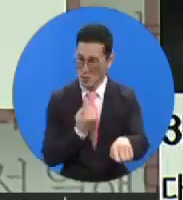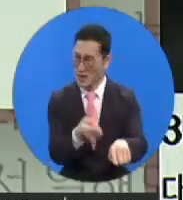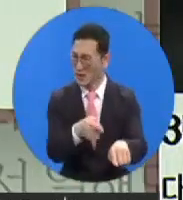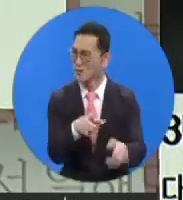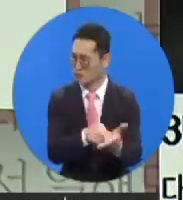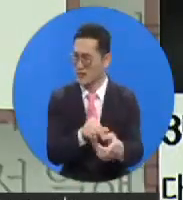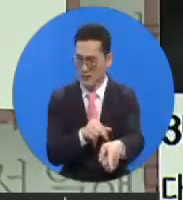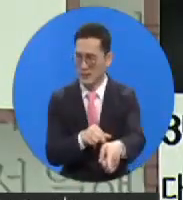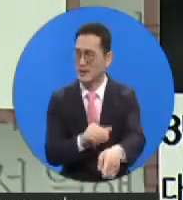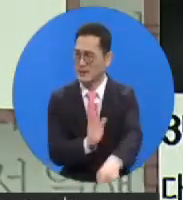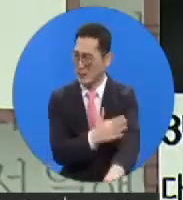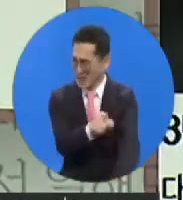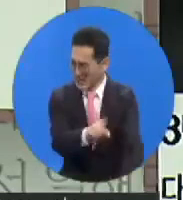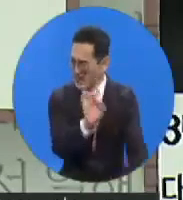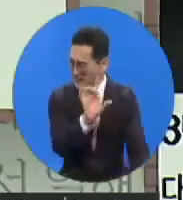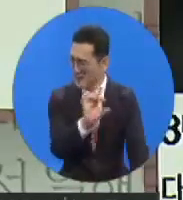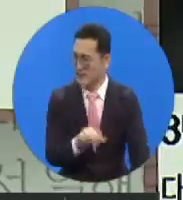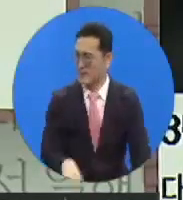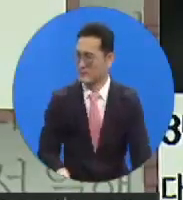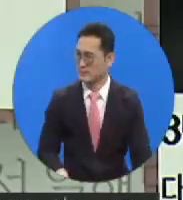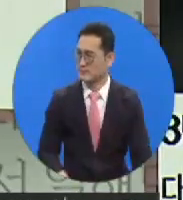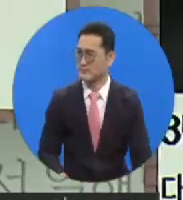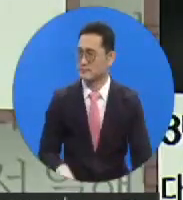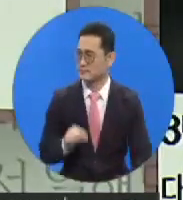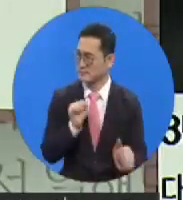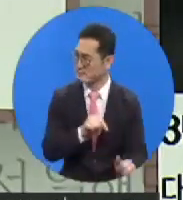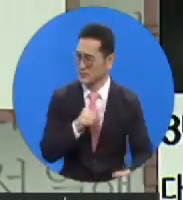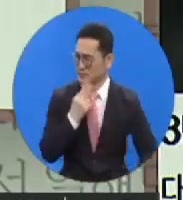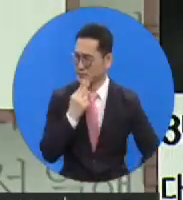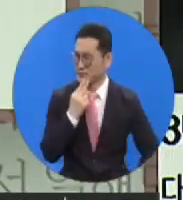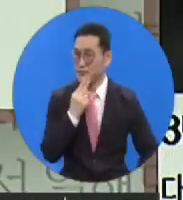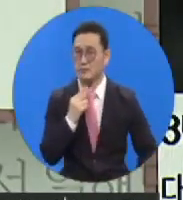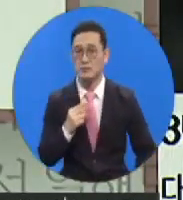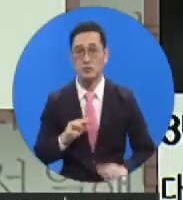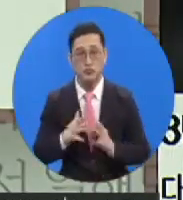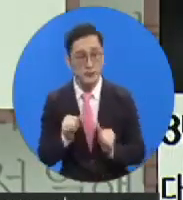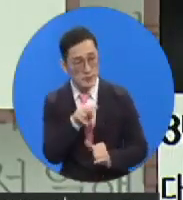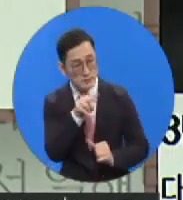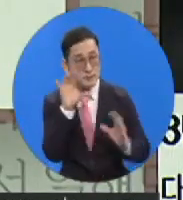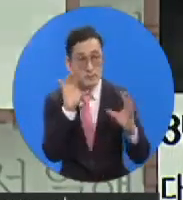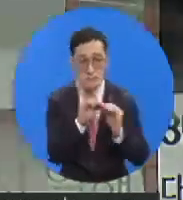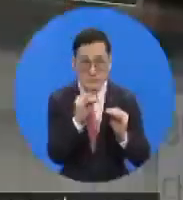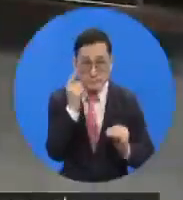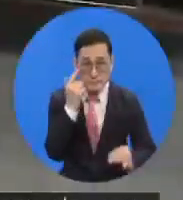공무원의 일탈이다. 얼마나 많은 국민들이 이 발언에 동의할지 의문입니다.